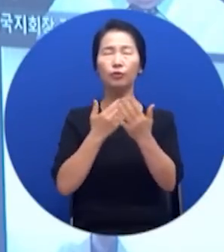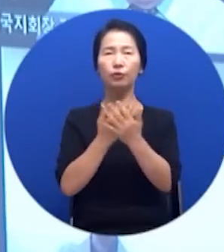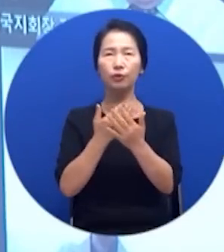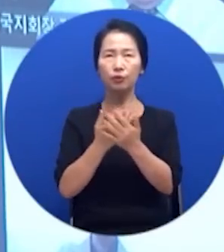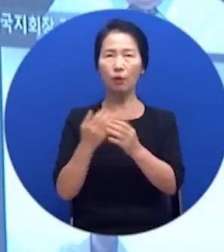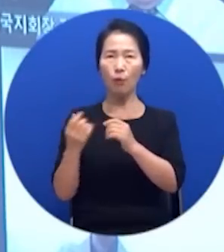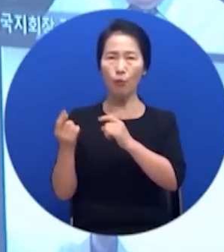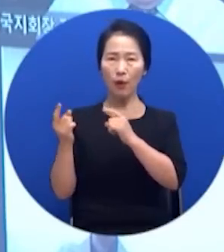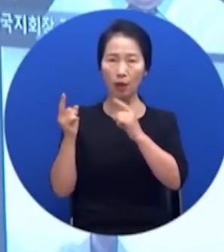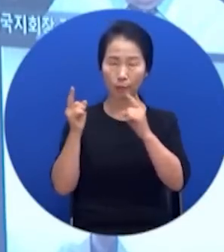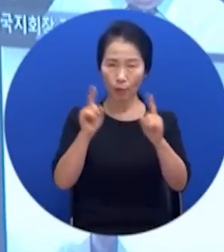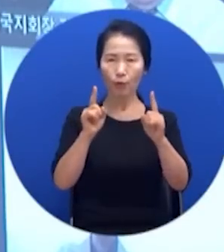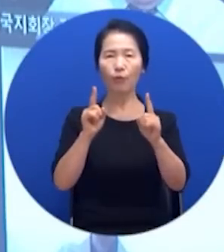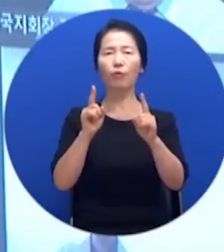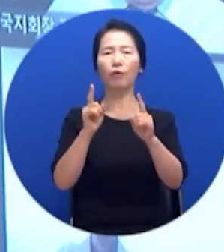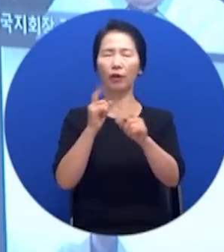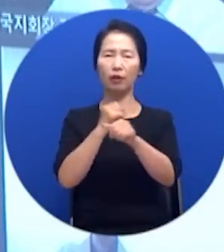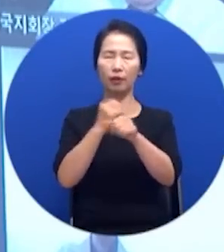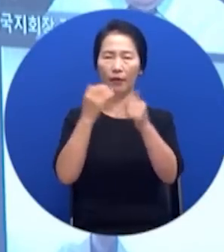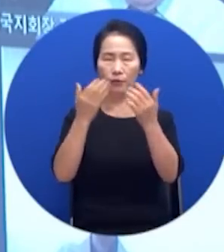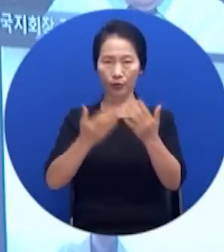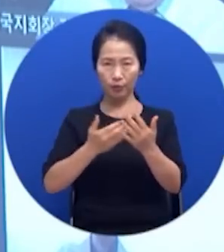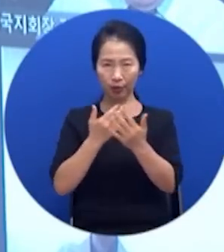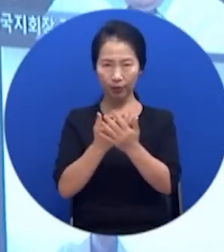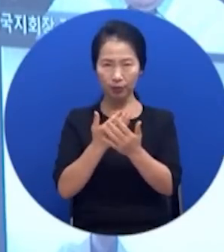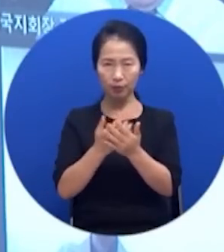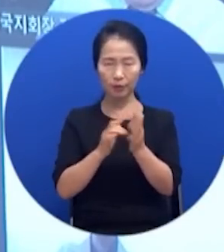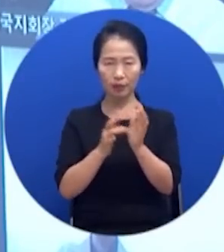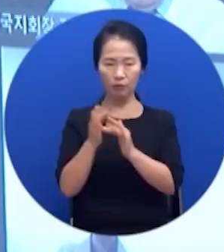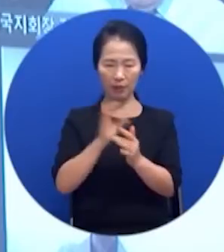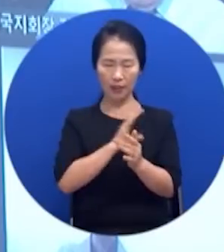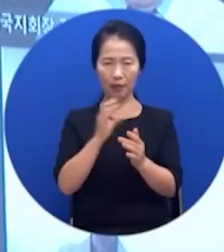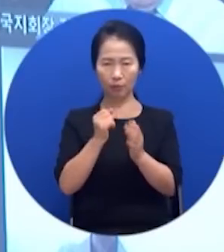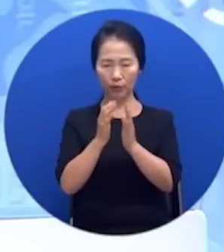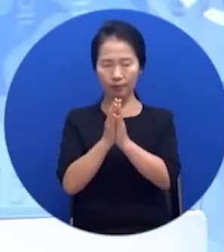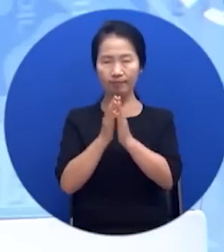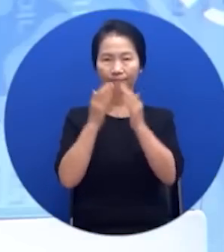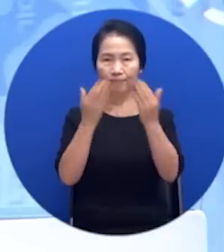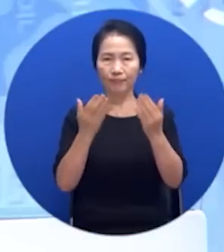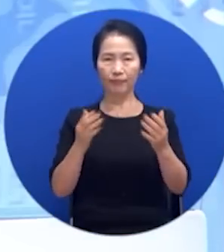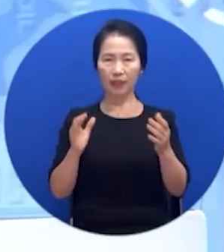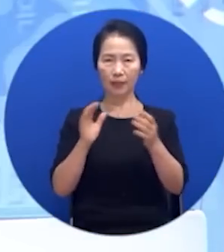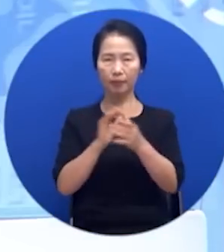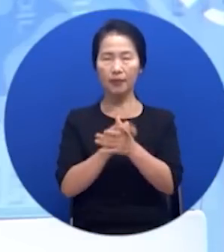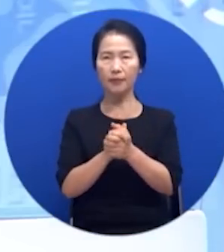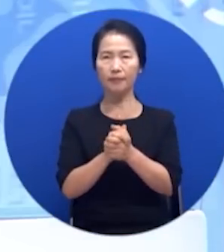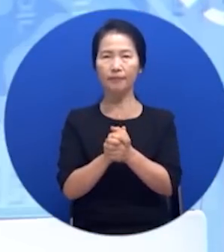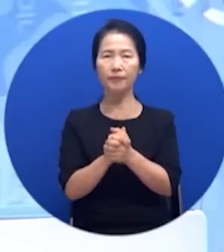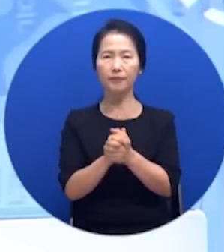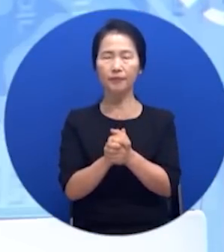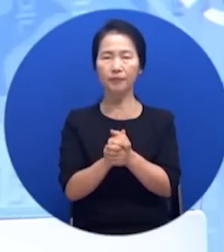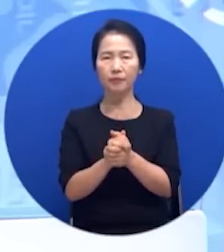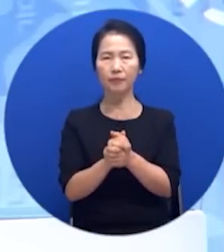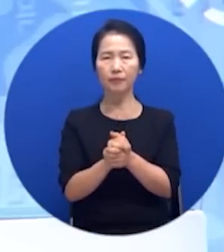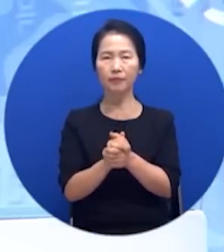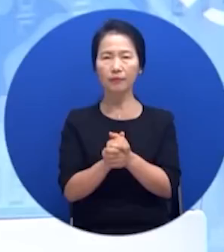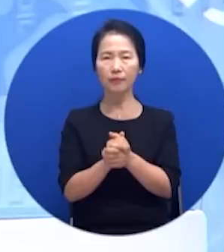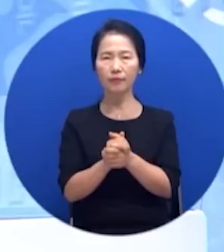회복시켜 주소서. 예수님 이름으로 기도합니다. 아멘.